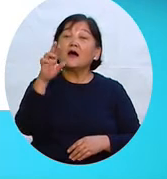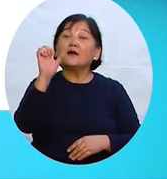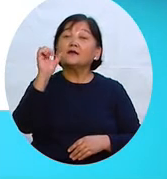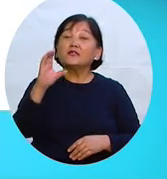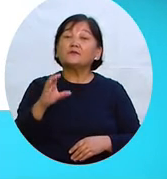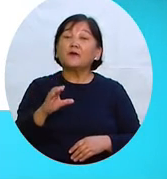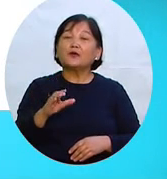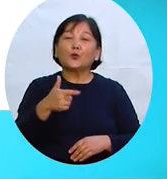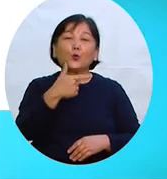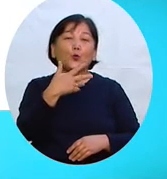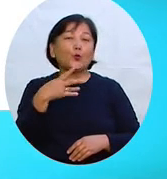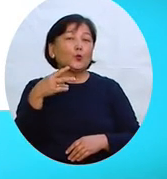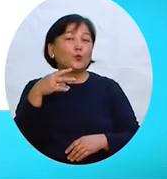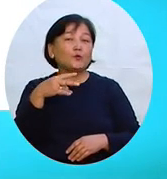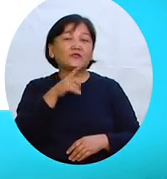гүнзэлтэй